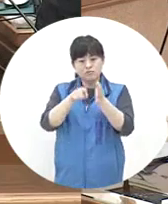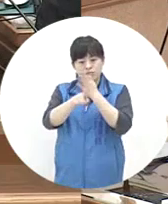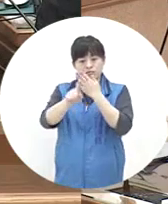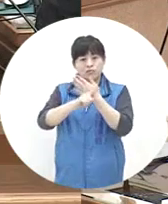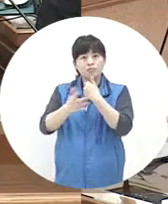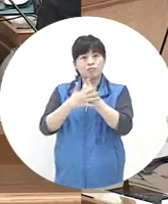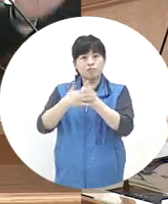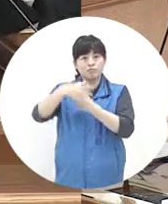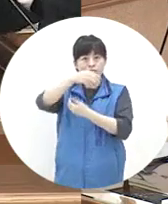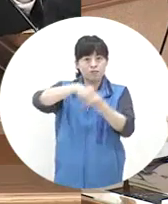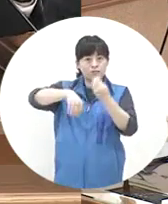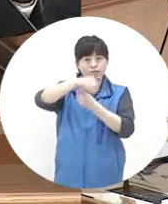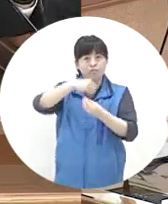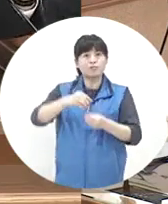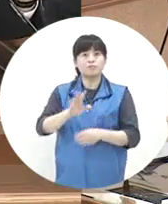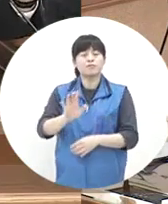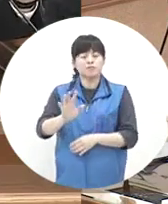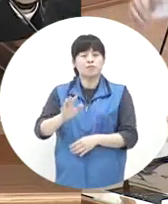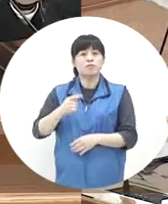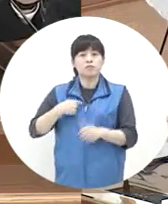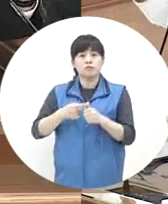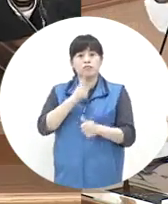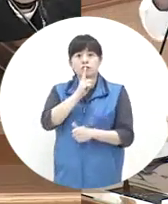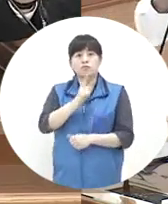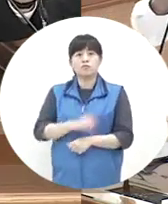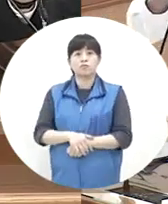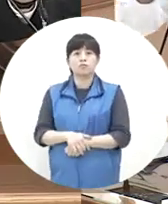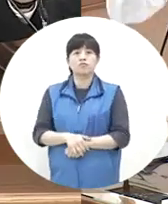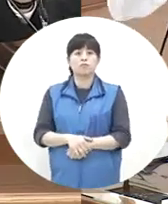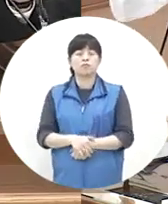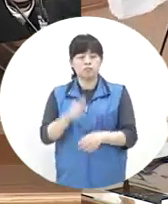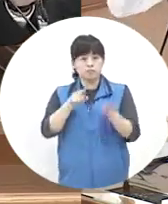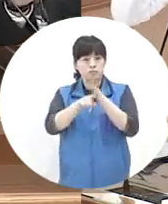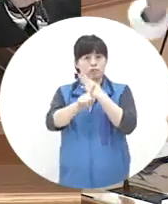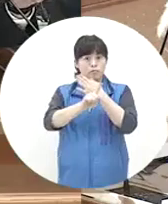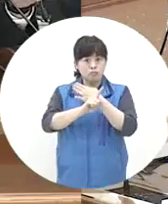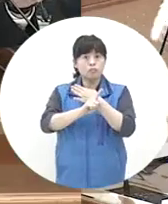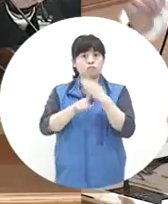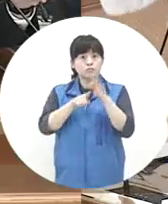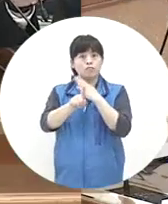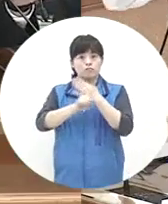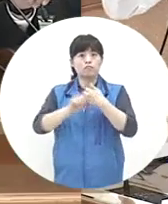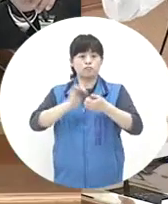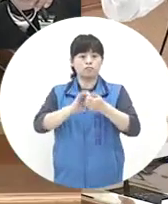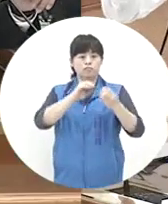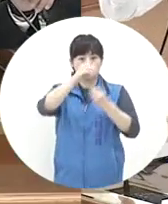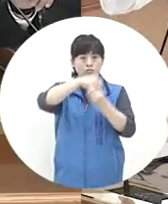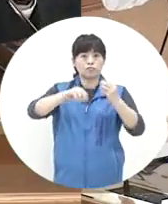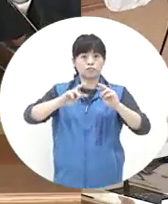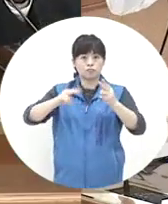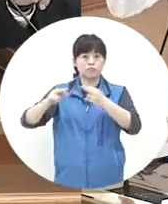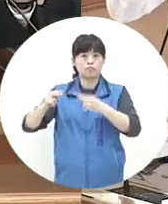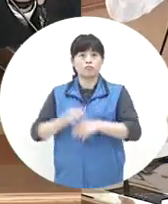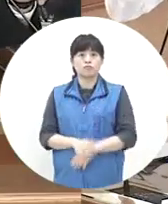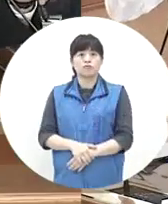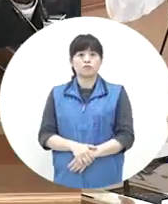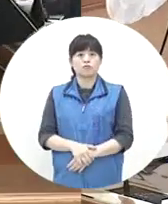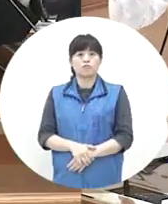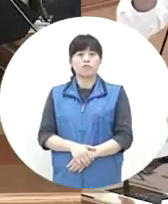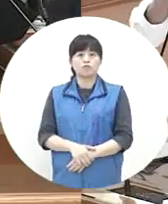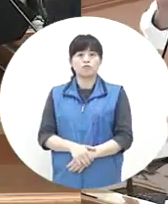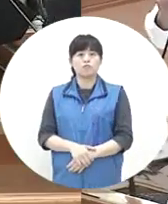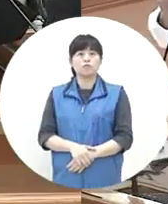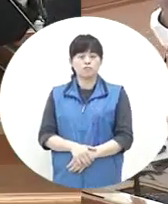整。在我先讲清楚吧。 的确，专业绝对会去调整， 会调整，起码